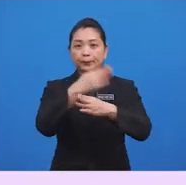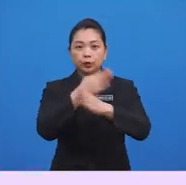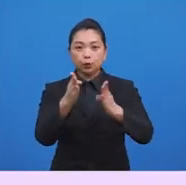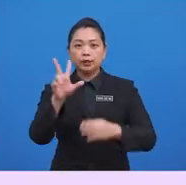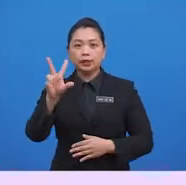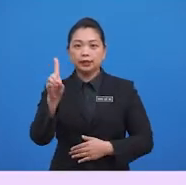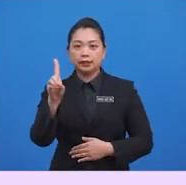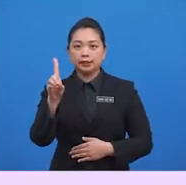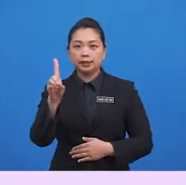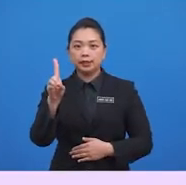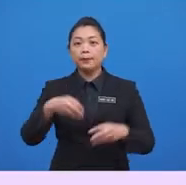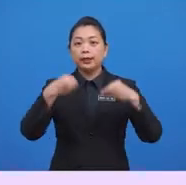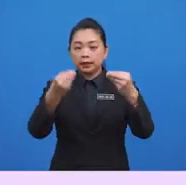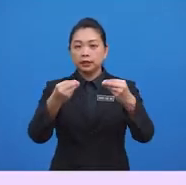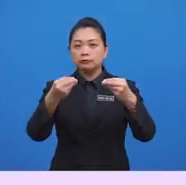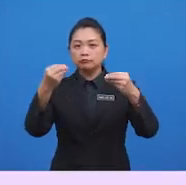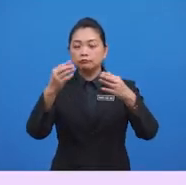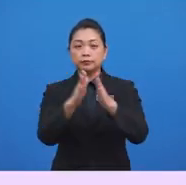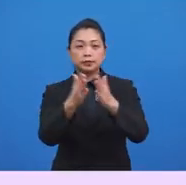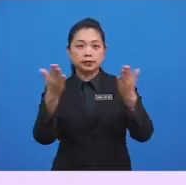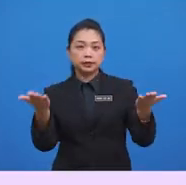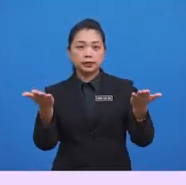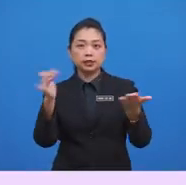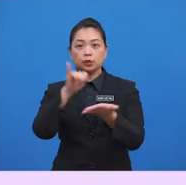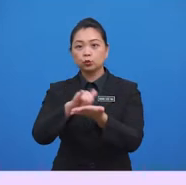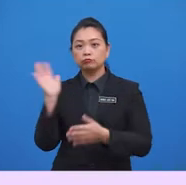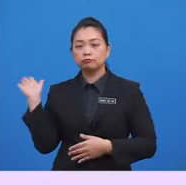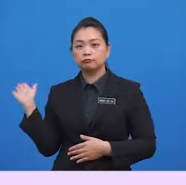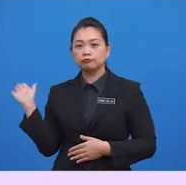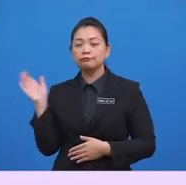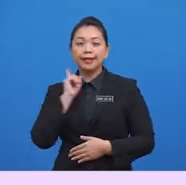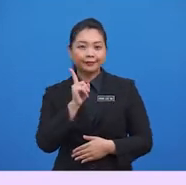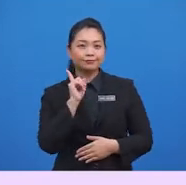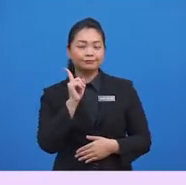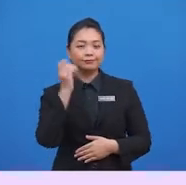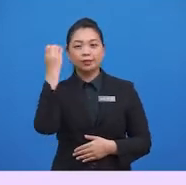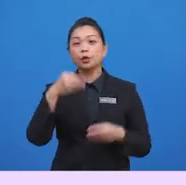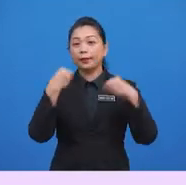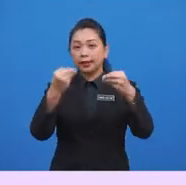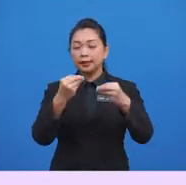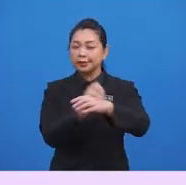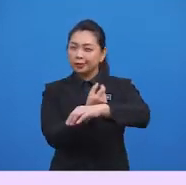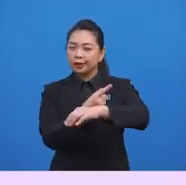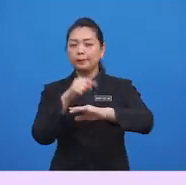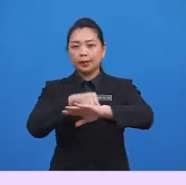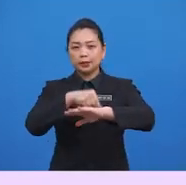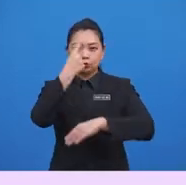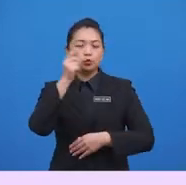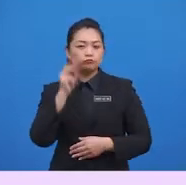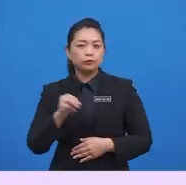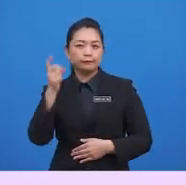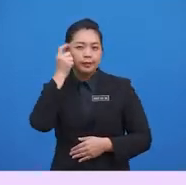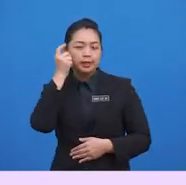Namakan bentuk tiga dimensi bagi bentangan yang berikut. Ha, cikgu beri sedikit masa untuk